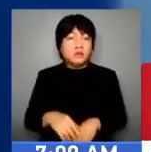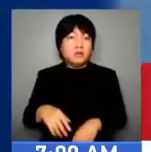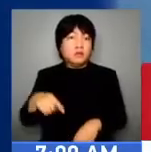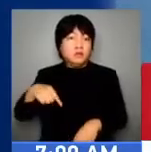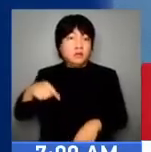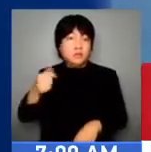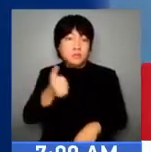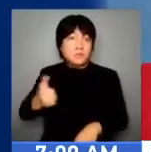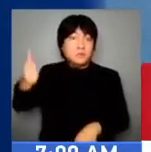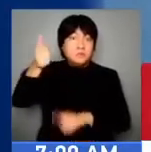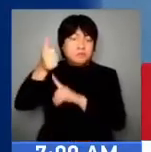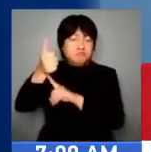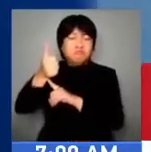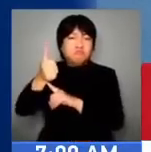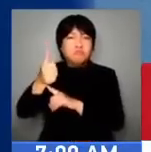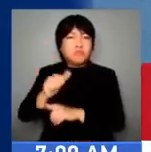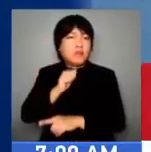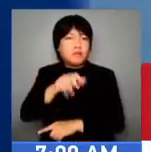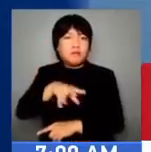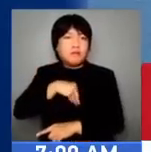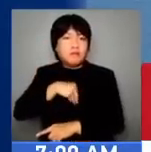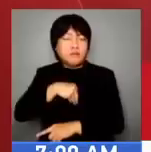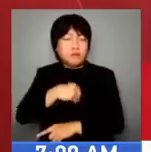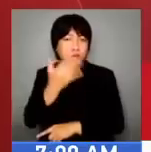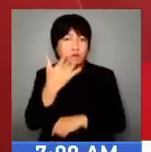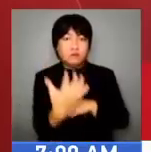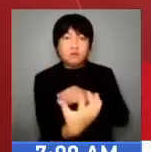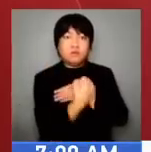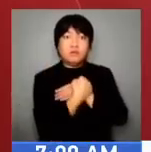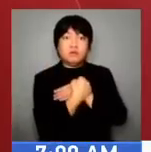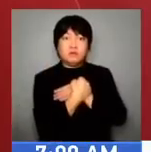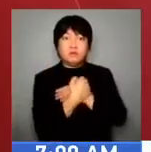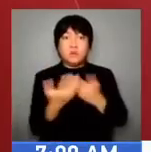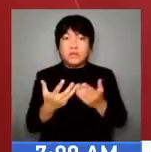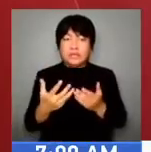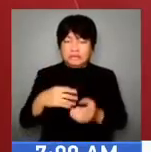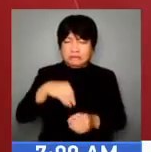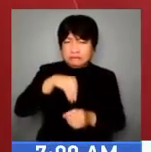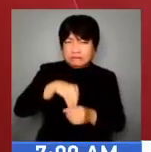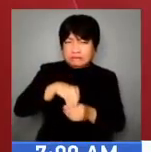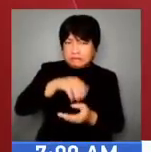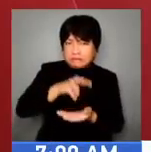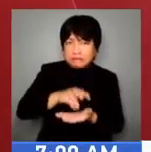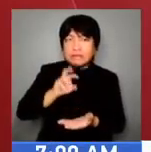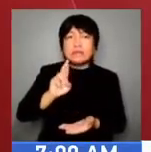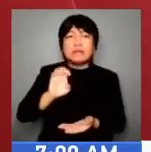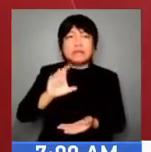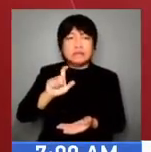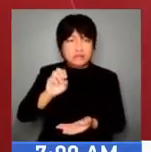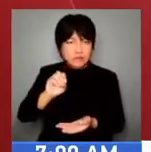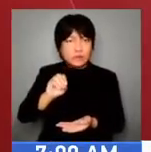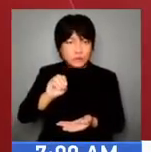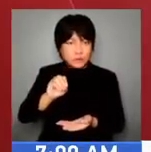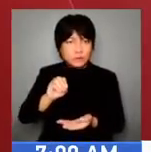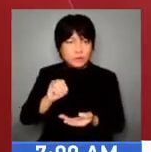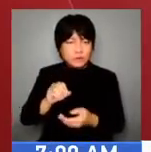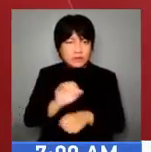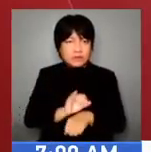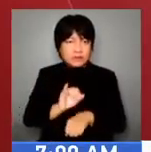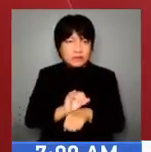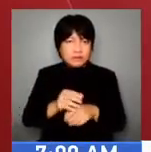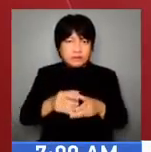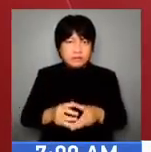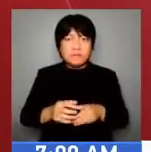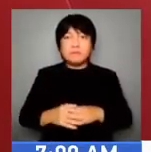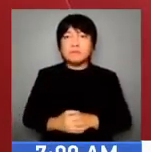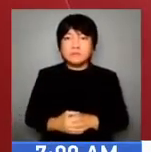China ang anumang bahura malapit sa Reed Bank o Recto Bank. Tuloy-tuloy naman sir yung pagpapatrolya natin dyan sa area,